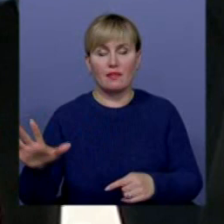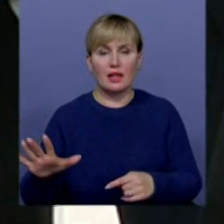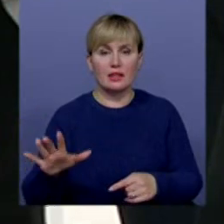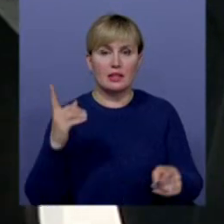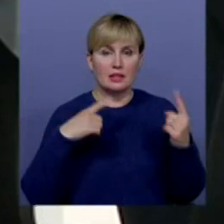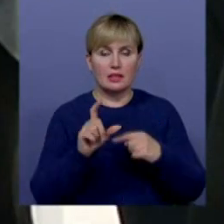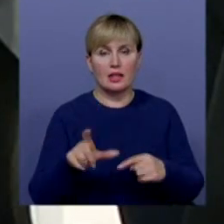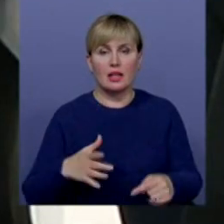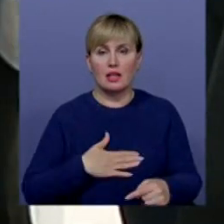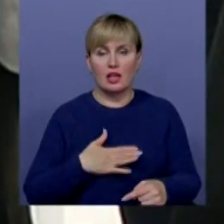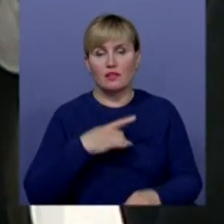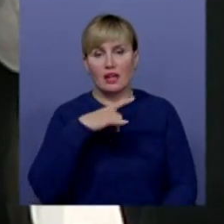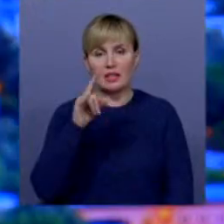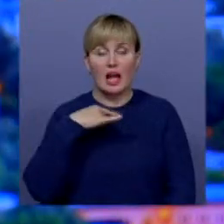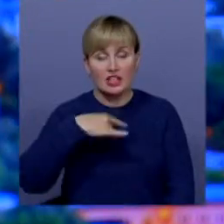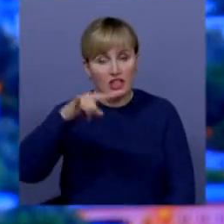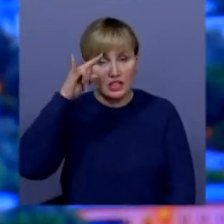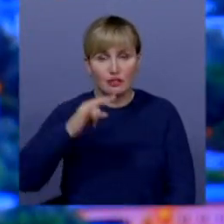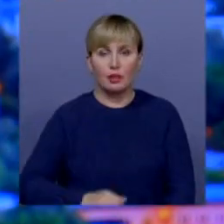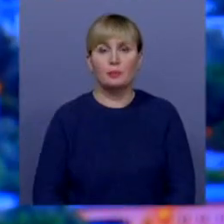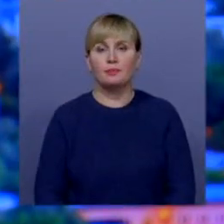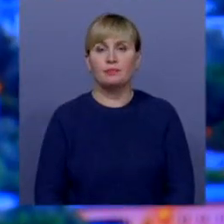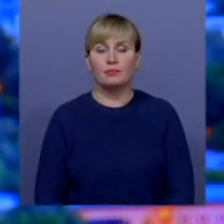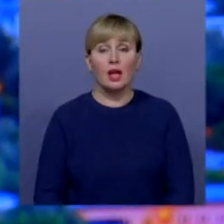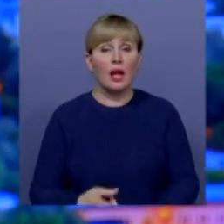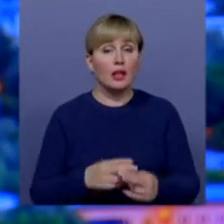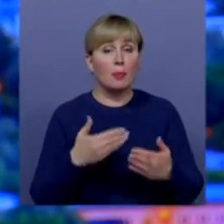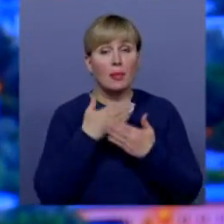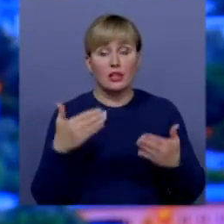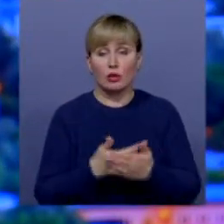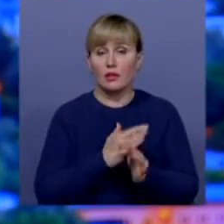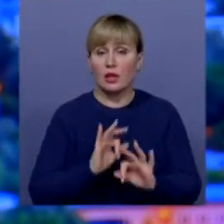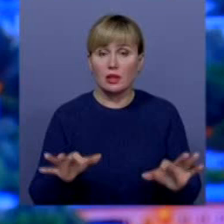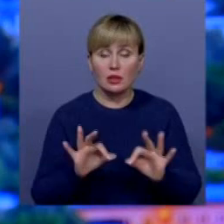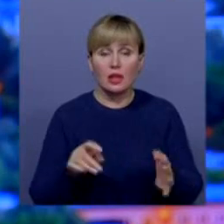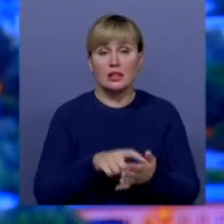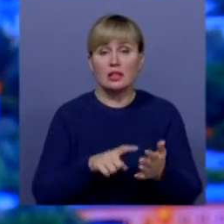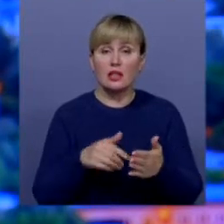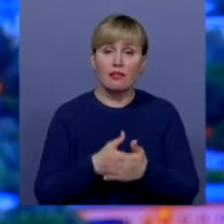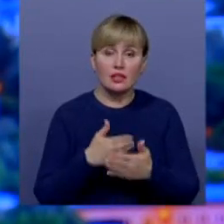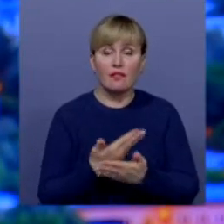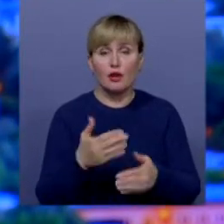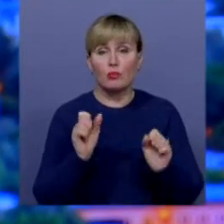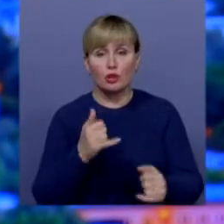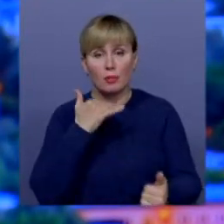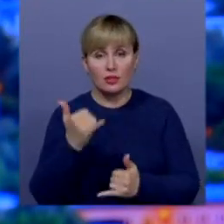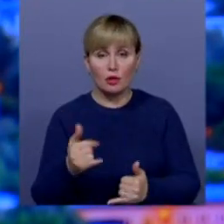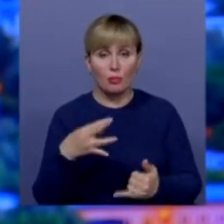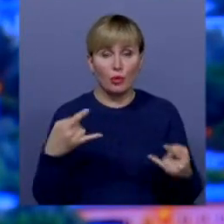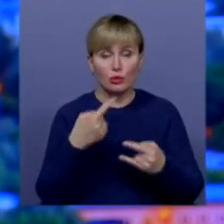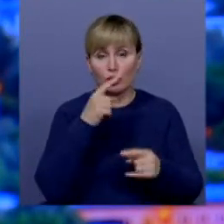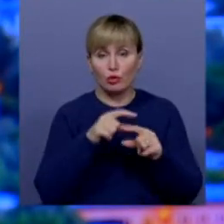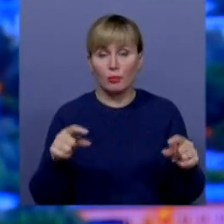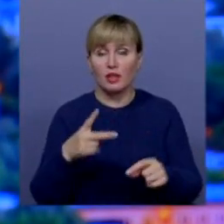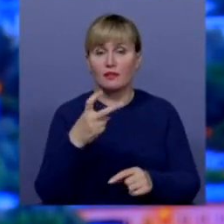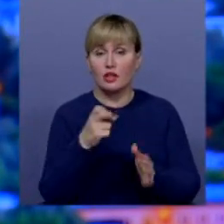дизайн нашего Отечества. Это был последний материал выпуска. Делиться новостями вы можете, позвонив по редакционному